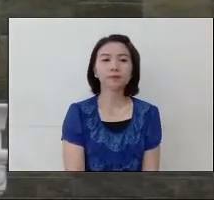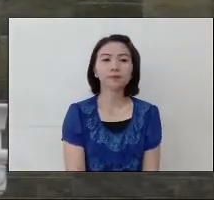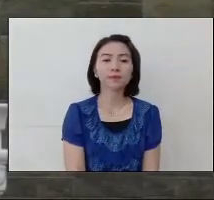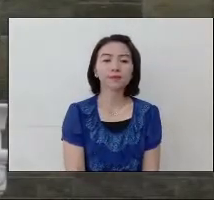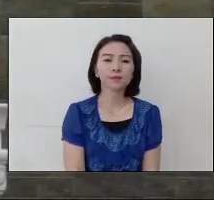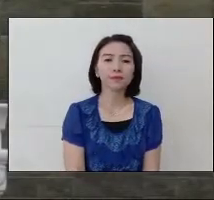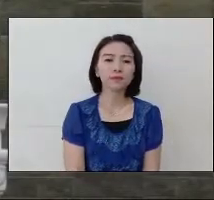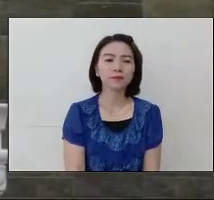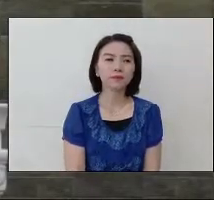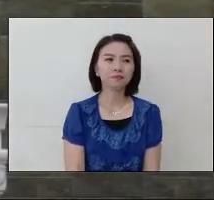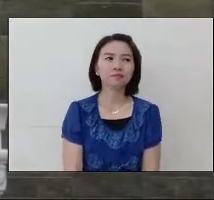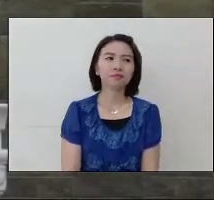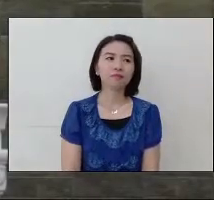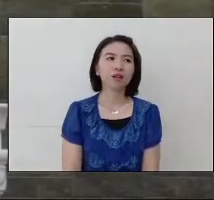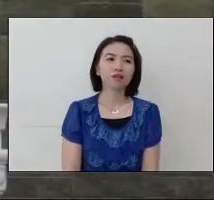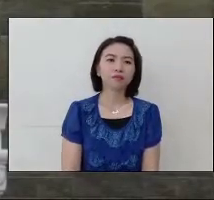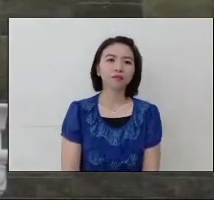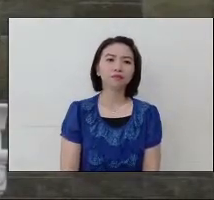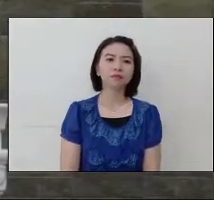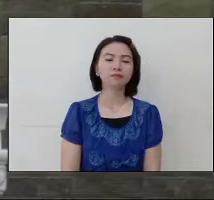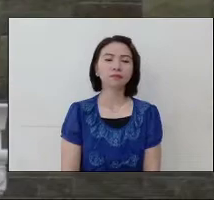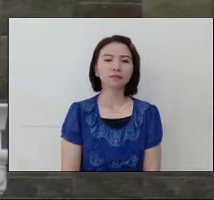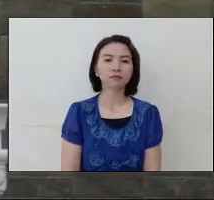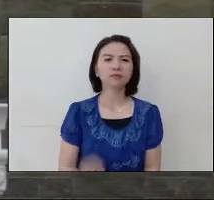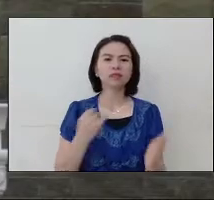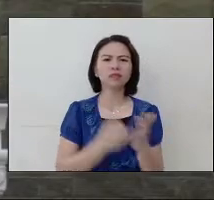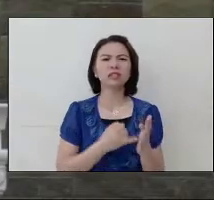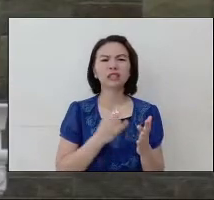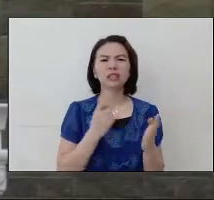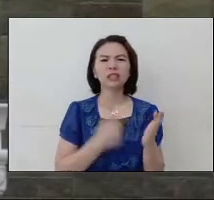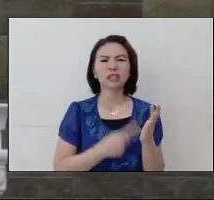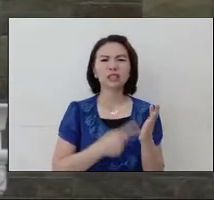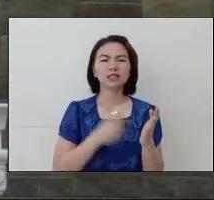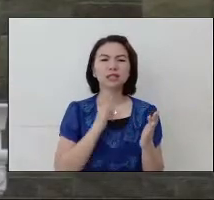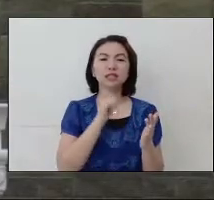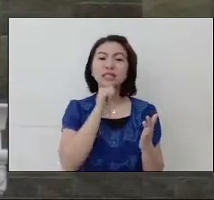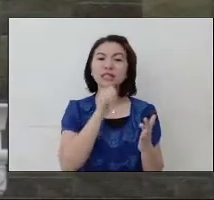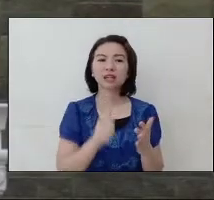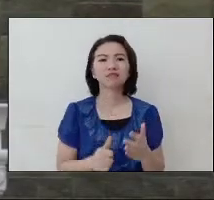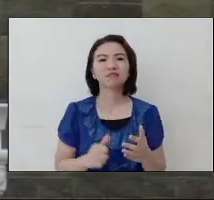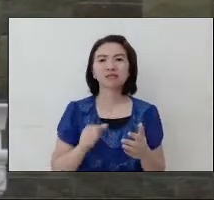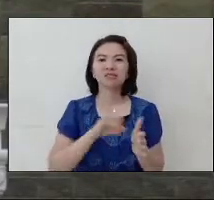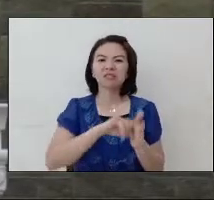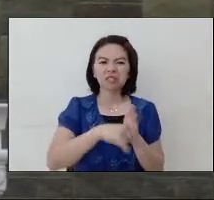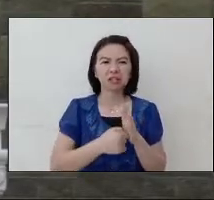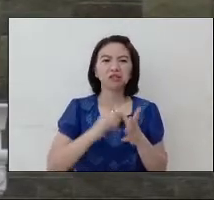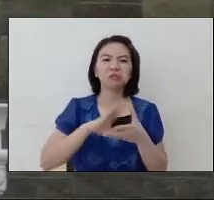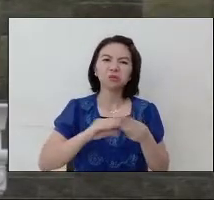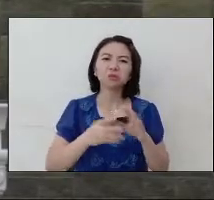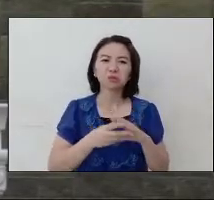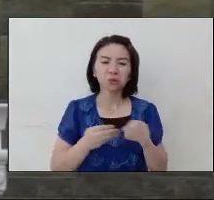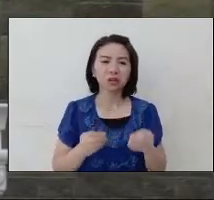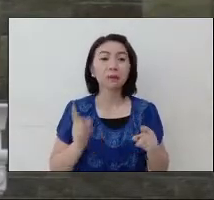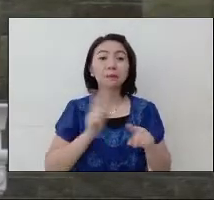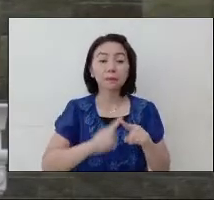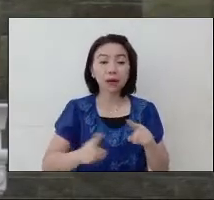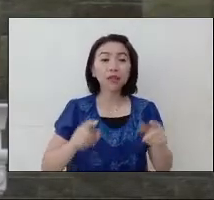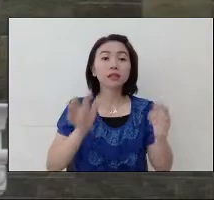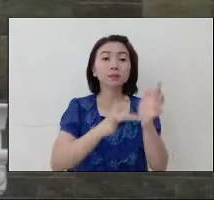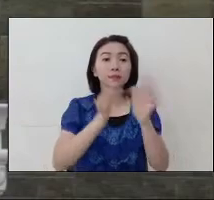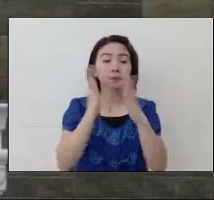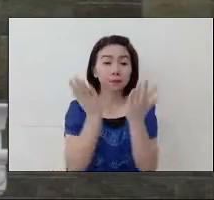Kapatid, hindi po to fancy, kapatid. This is the Bible right here. What do you think? Why did the Apostle Paul said,